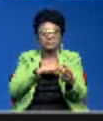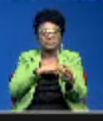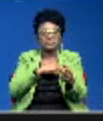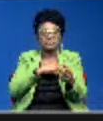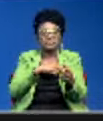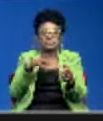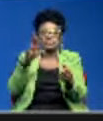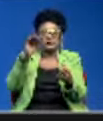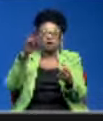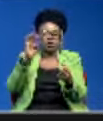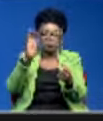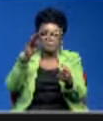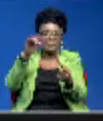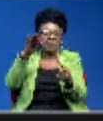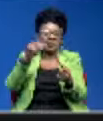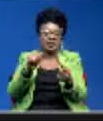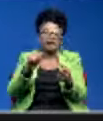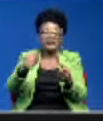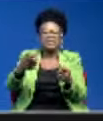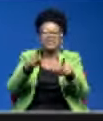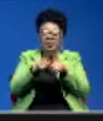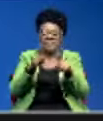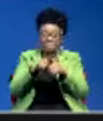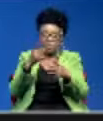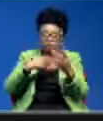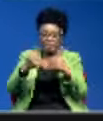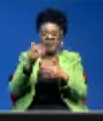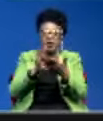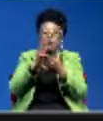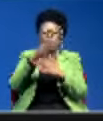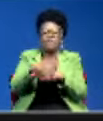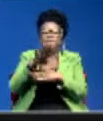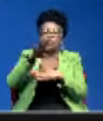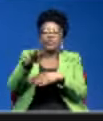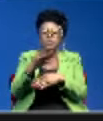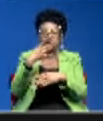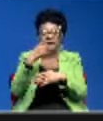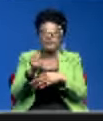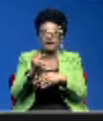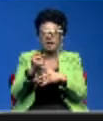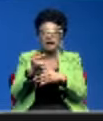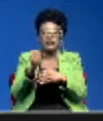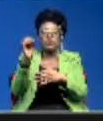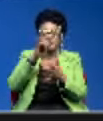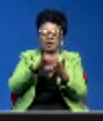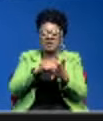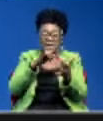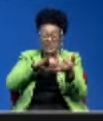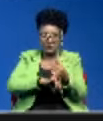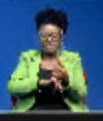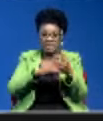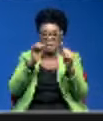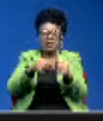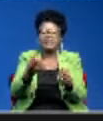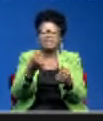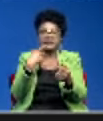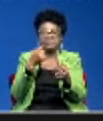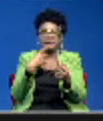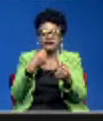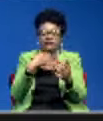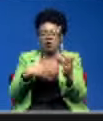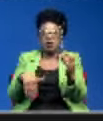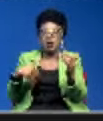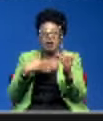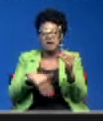Rose Maina ni mwingine aliyelazimika kulipa zaidi ya shilingi 4,500 ili mumewe apate matibabu ya kuosha figo.